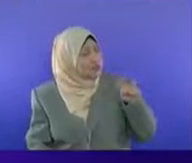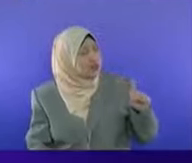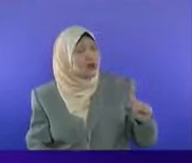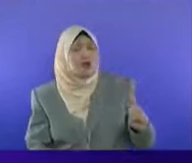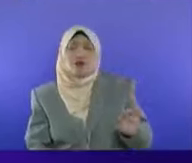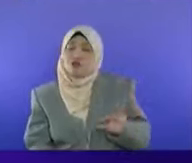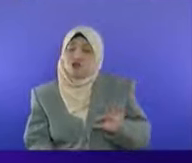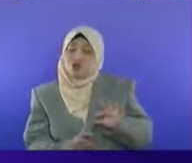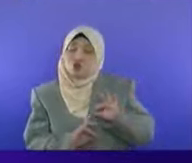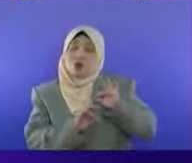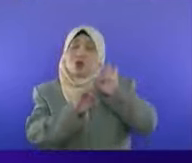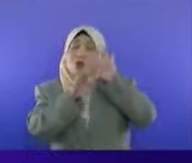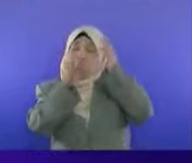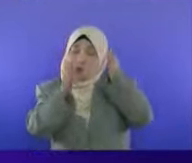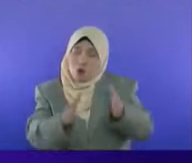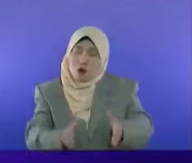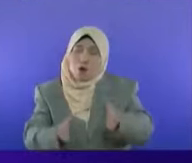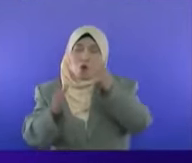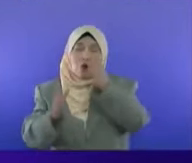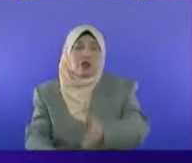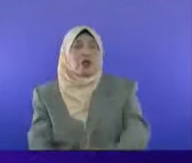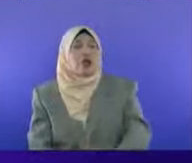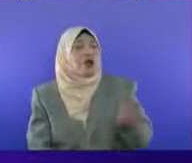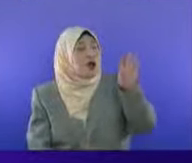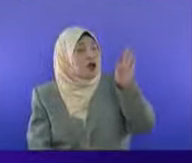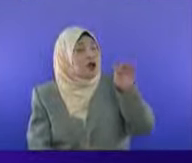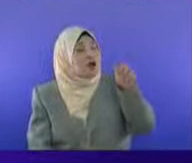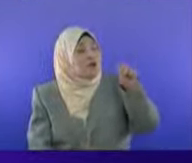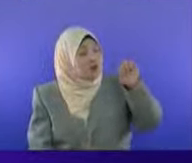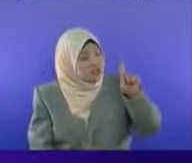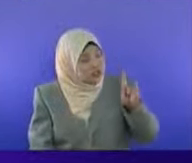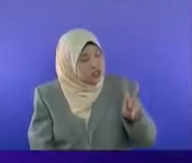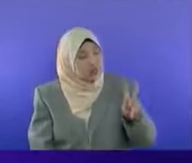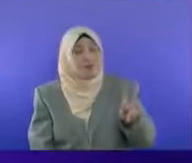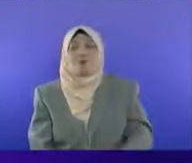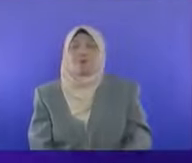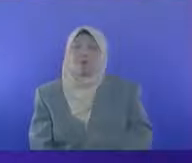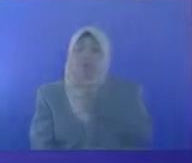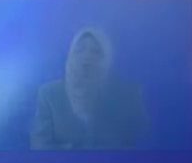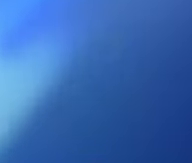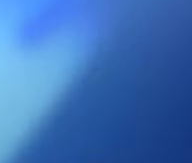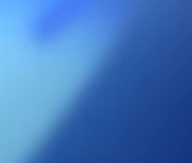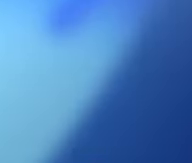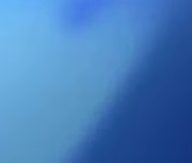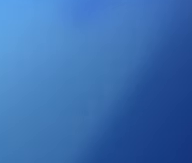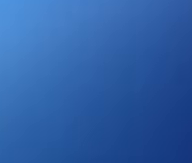إلا الفاسقون. صدق الله.